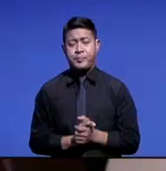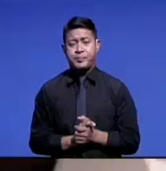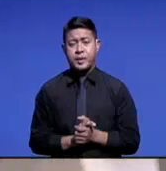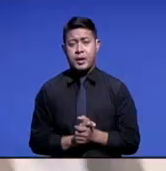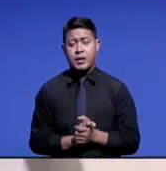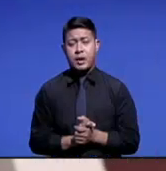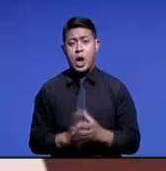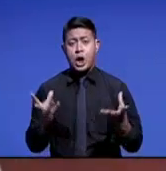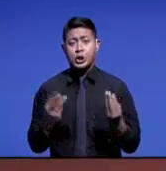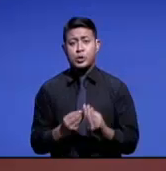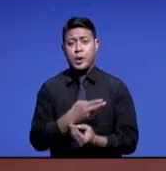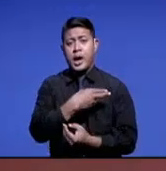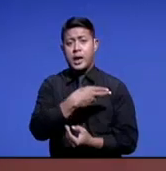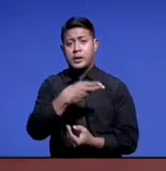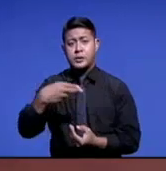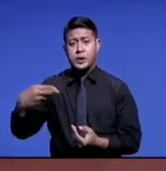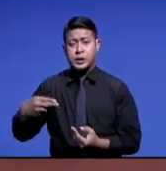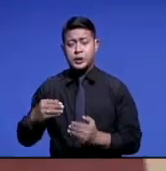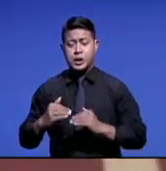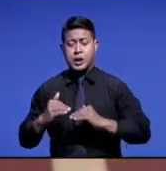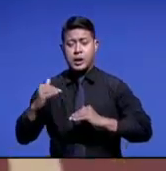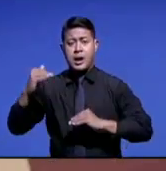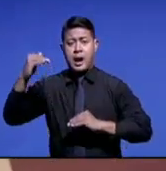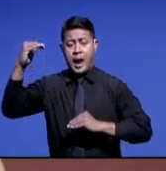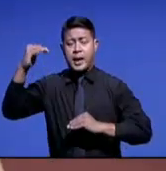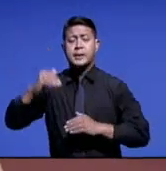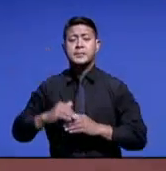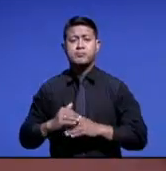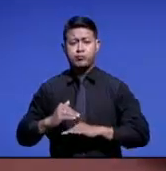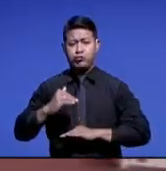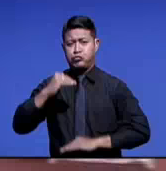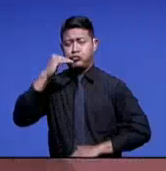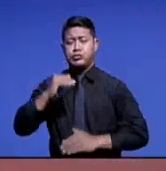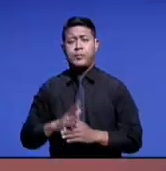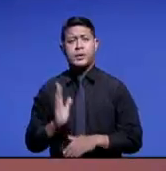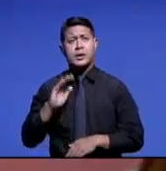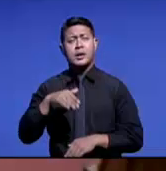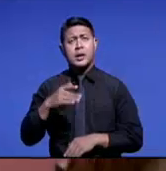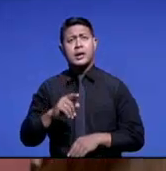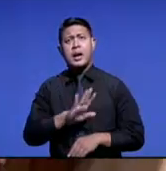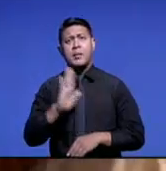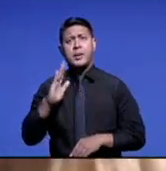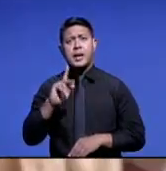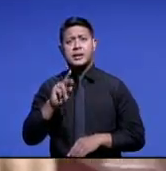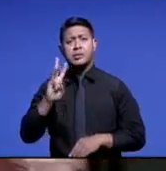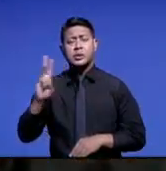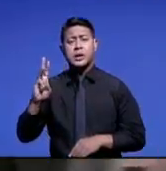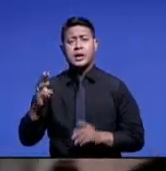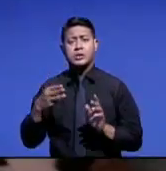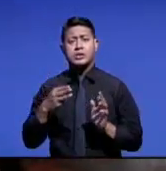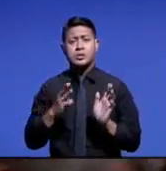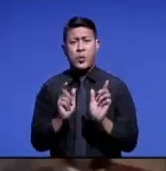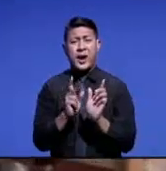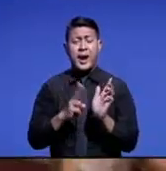Houston, jumlah WNI yang datang ke TPS meningkat dari pemilu sebelumnya. Tahun ini lebih dari 1.300 WNI yang terdaftar dalam